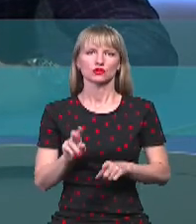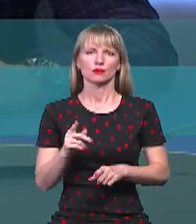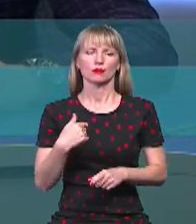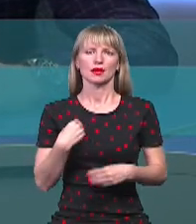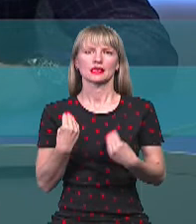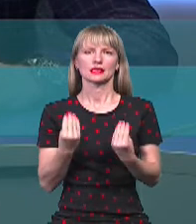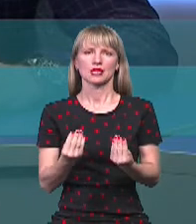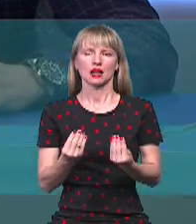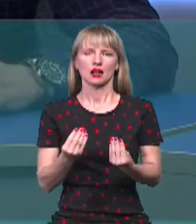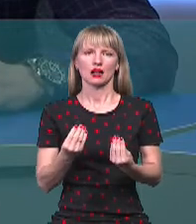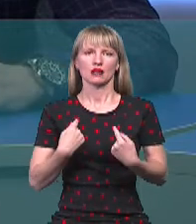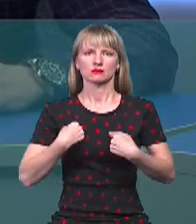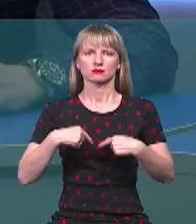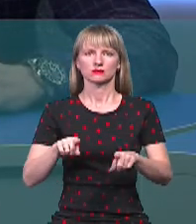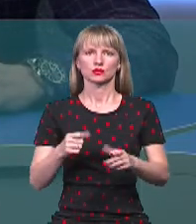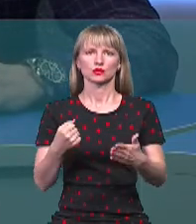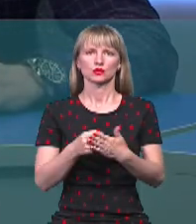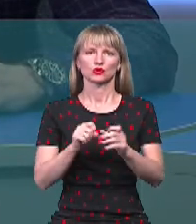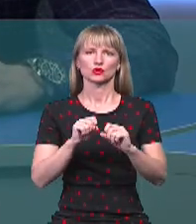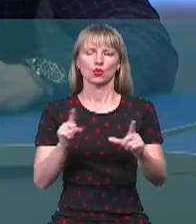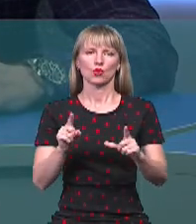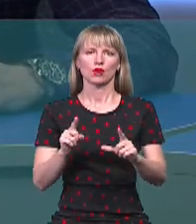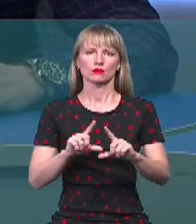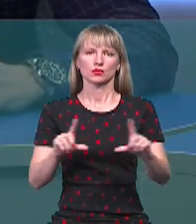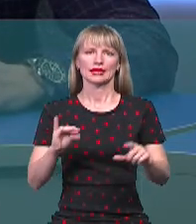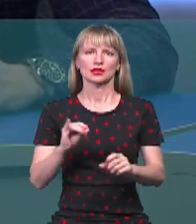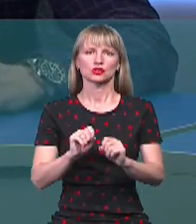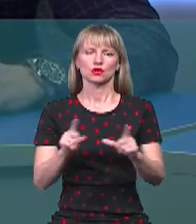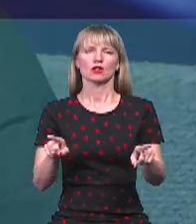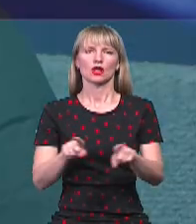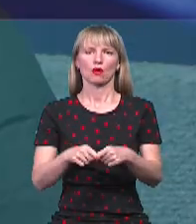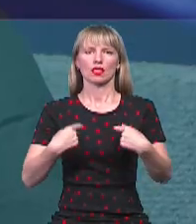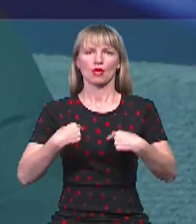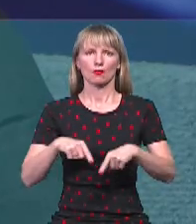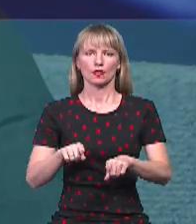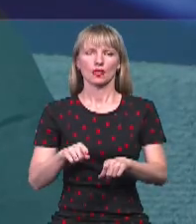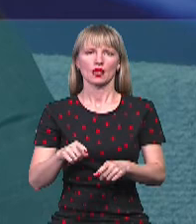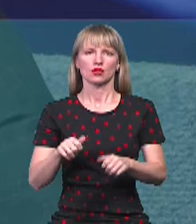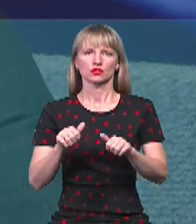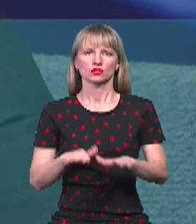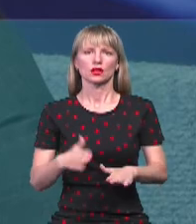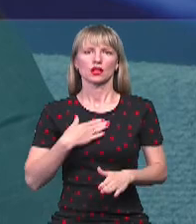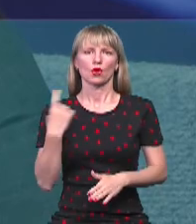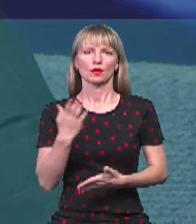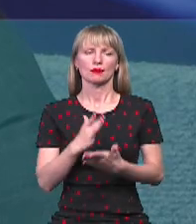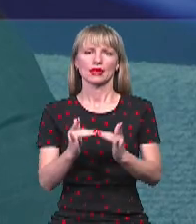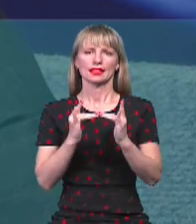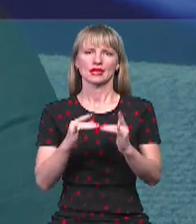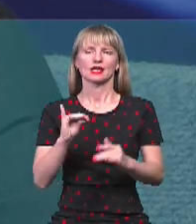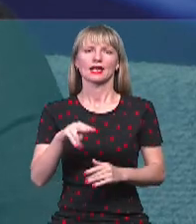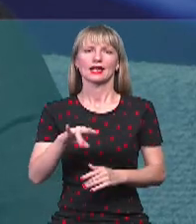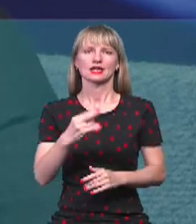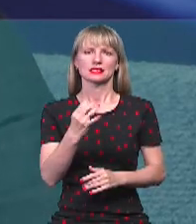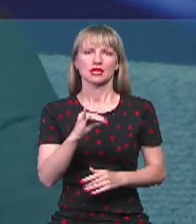дали автономию дошкольным учреждениям и школам. Такую автономию на сегодняшний день в нашей области имеют интернаты и лицеи.